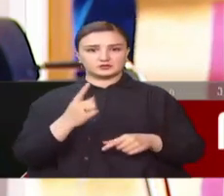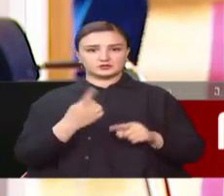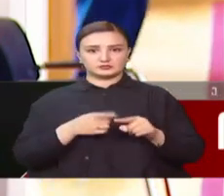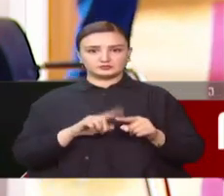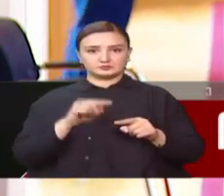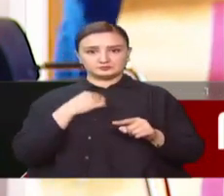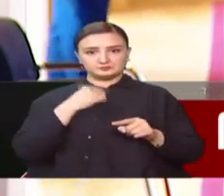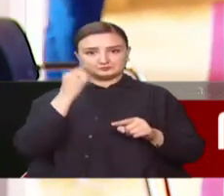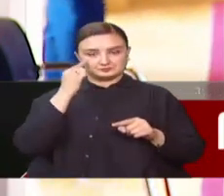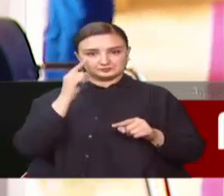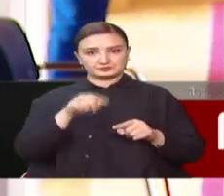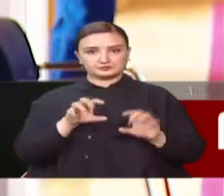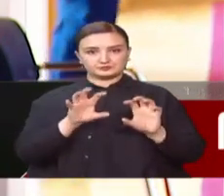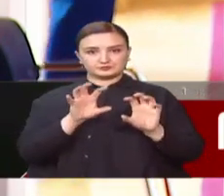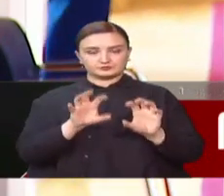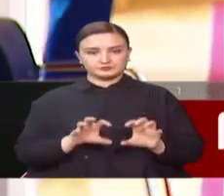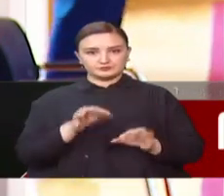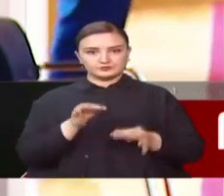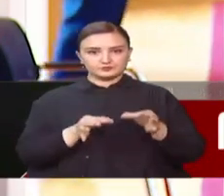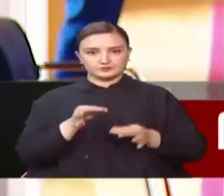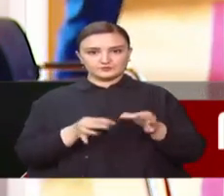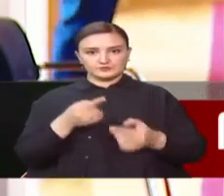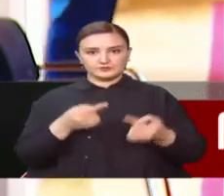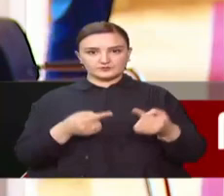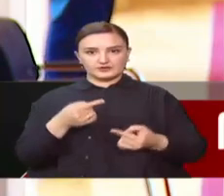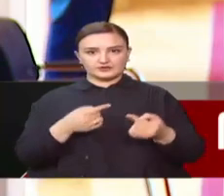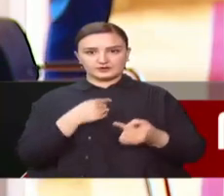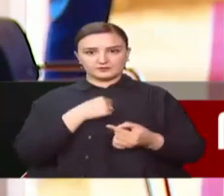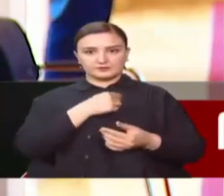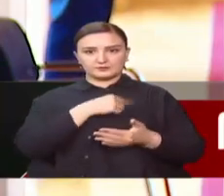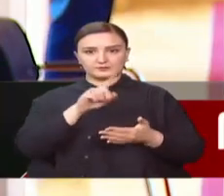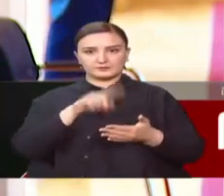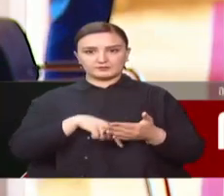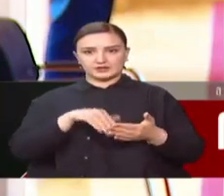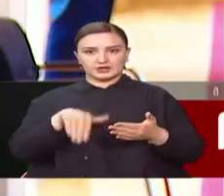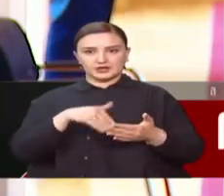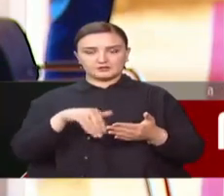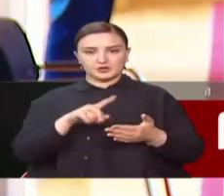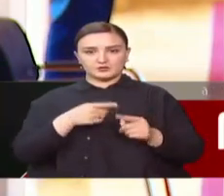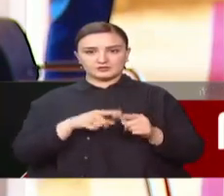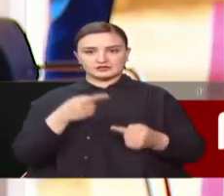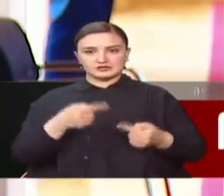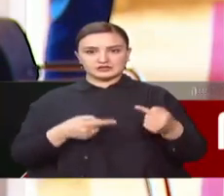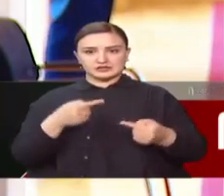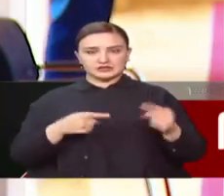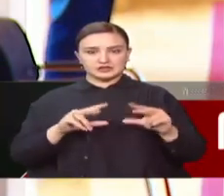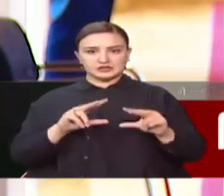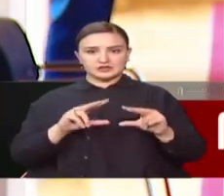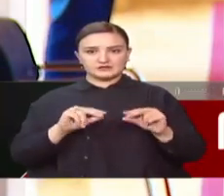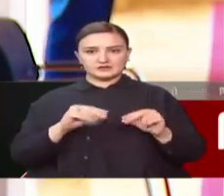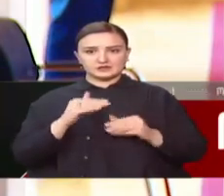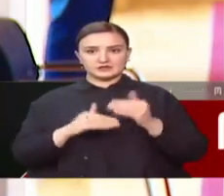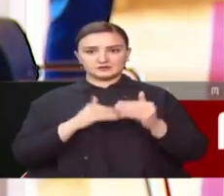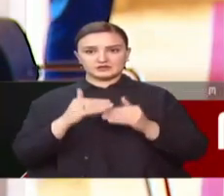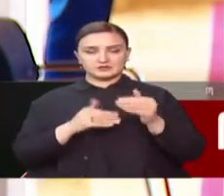ეს საკონსტიტუციო სასამართლო დავა, თუმცა მე დიდი იმედი არ მაქვს, რომ ამ დავას, ასე ვთქვათ, ეს დავა წარმატებით დასრულდება, სიმართლე